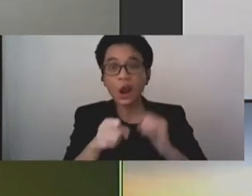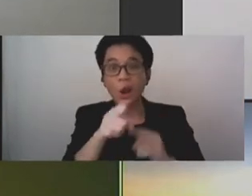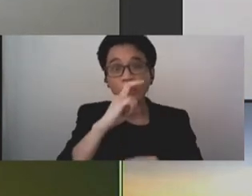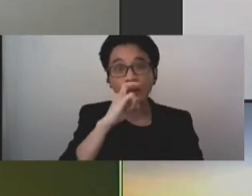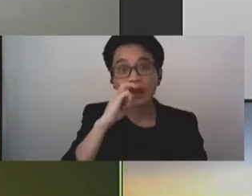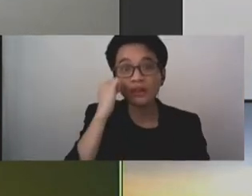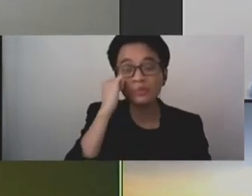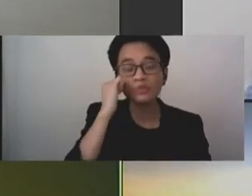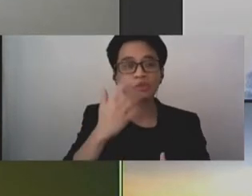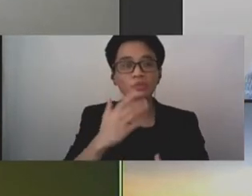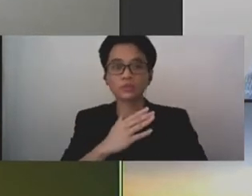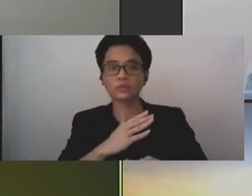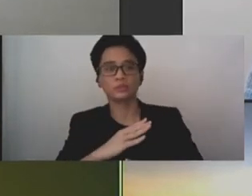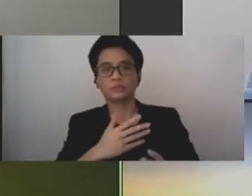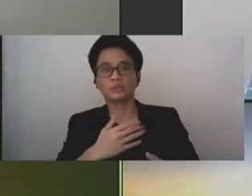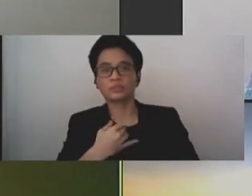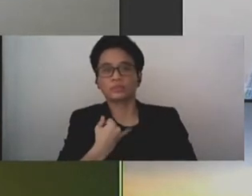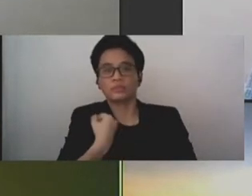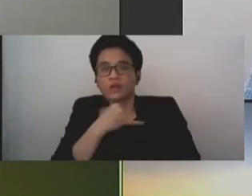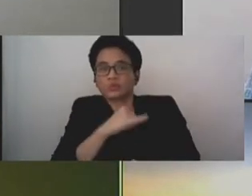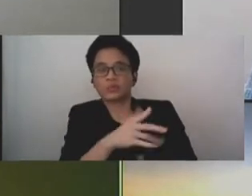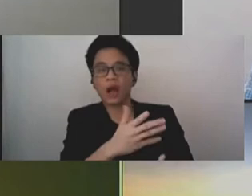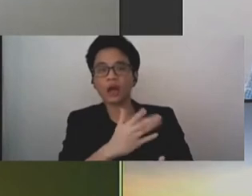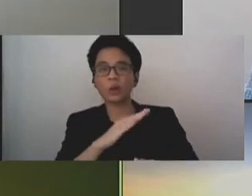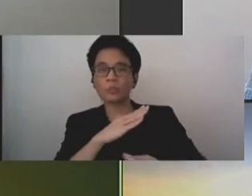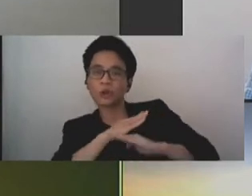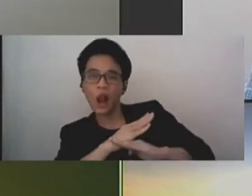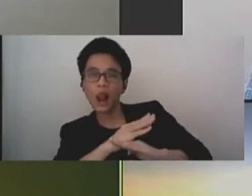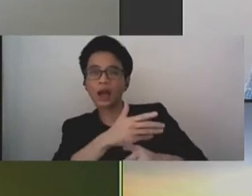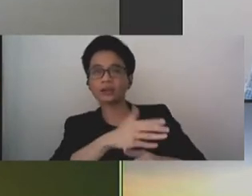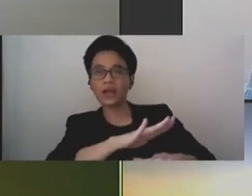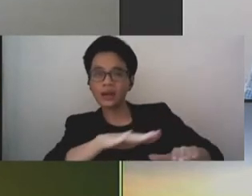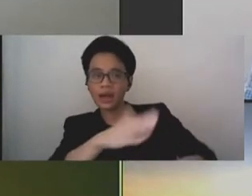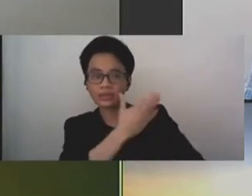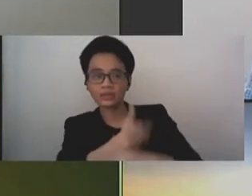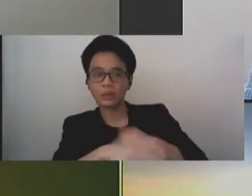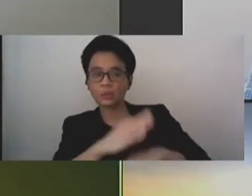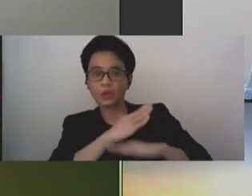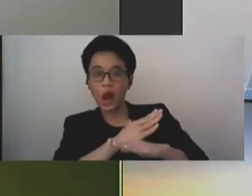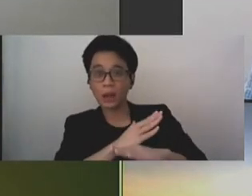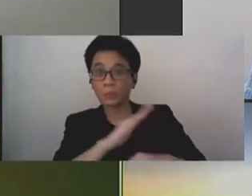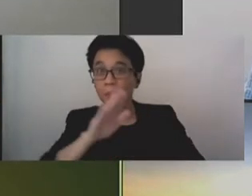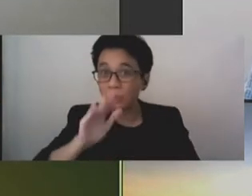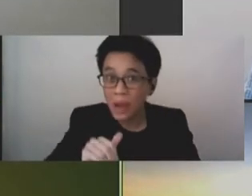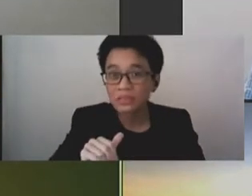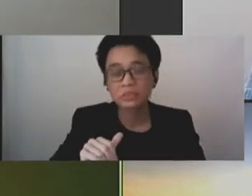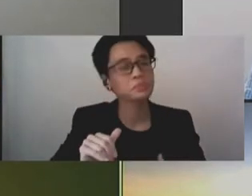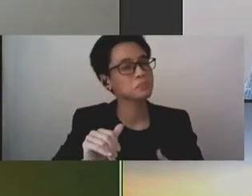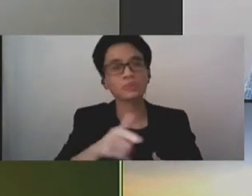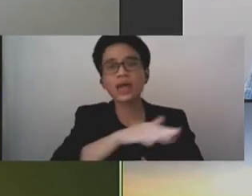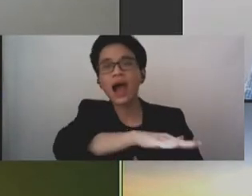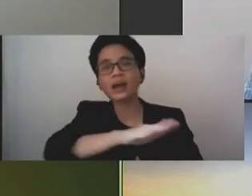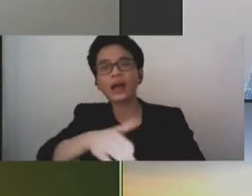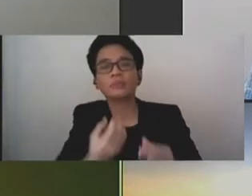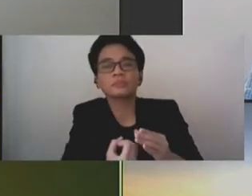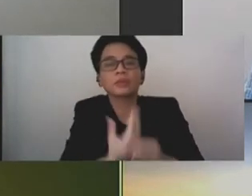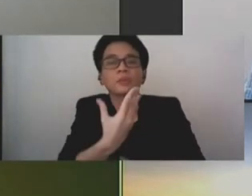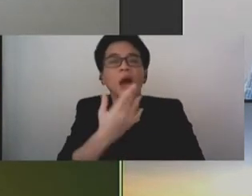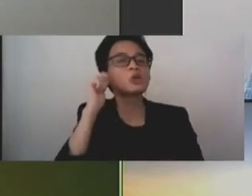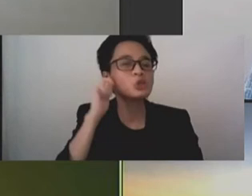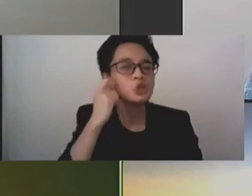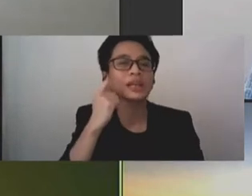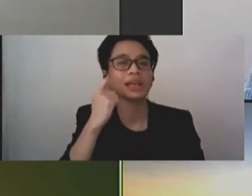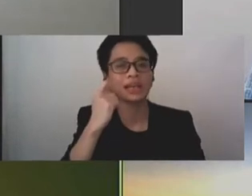belum bisa secara total menerima kondisi anak, akan sulit anak juga bisa berkembang, dan orang tua juga